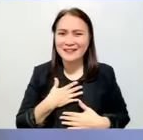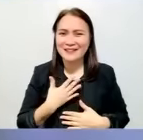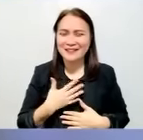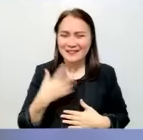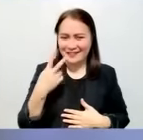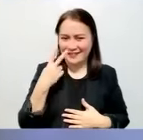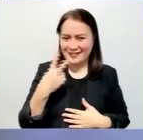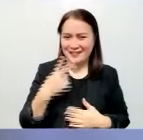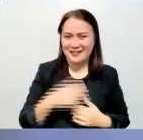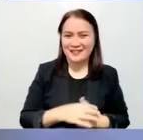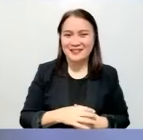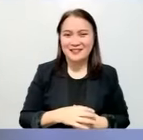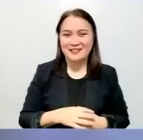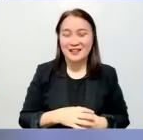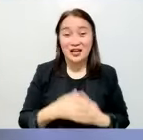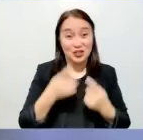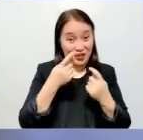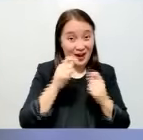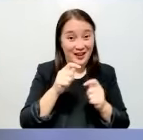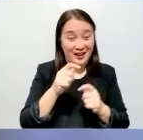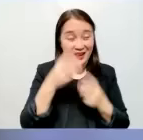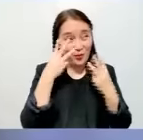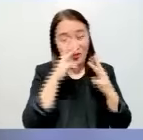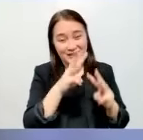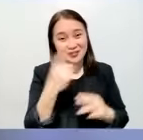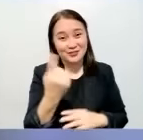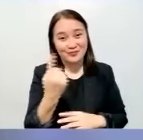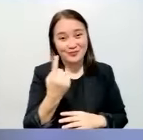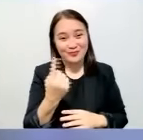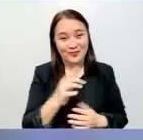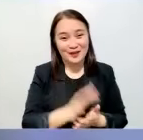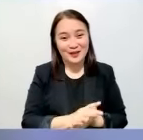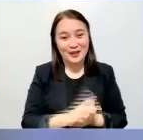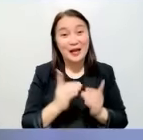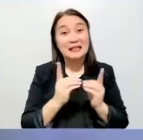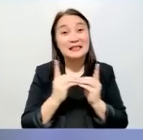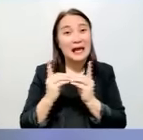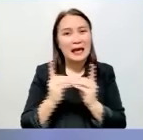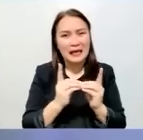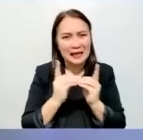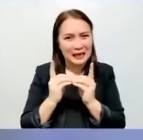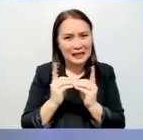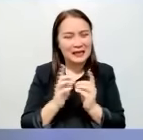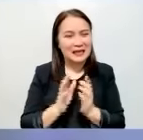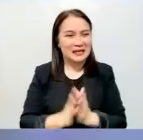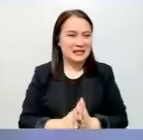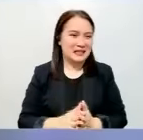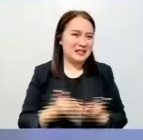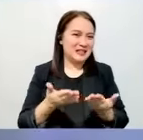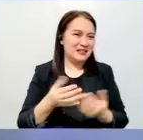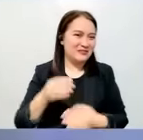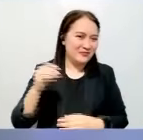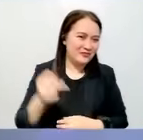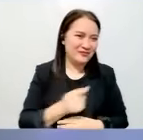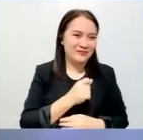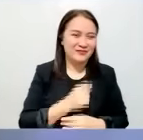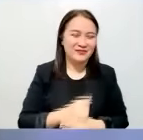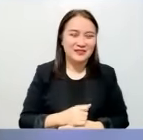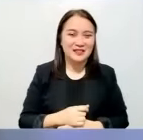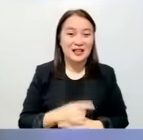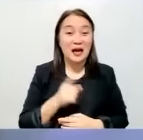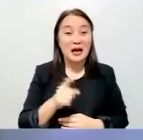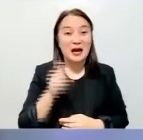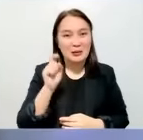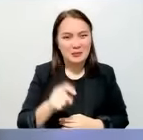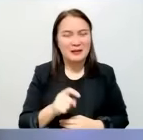year. Sinubukan mo lang manood? Kaya mo ba yun sa hot air balloon? Hindi nyo pa ba? Pang-kotse si Jiggy, pang-kotse si Lan-Lan. Dapat pala sinabay sa